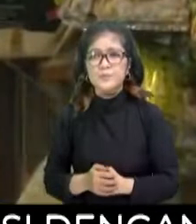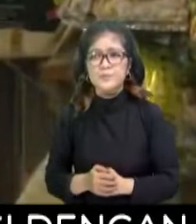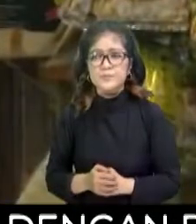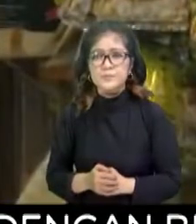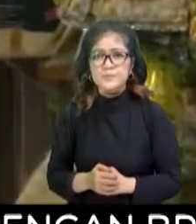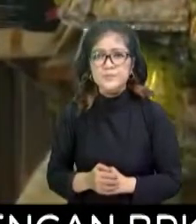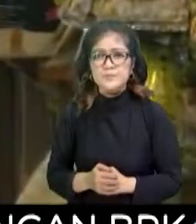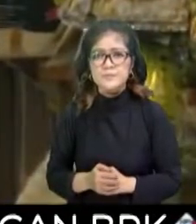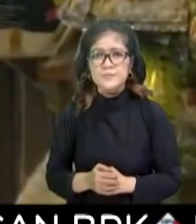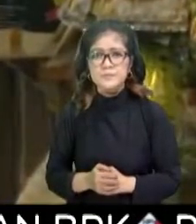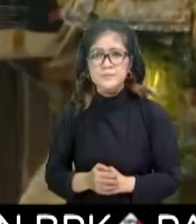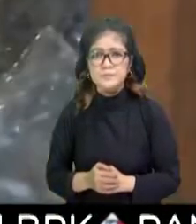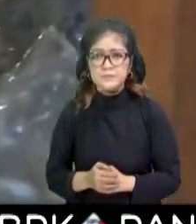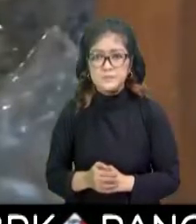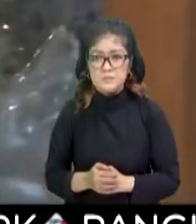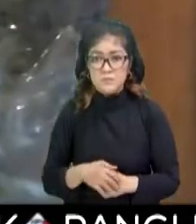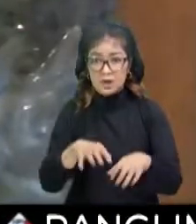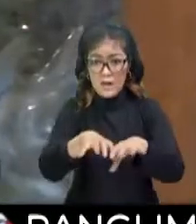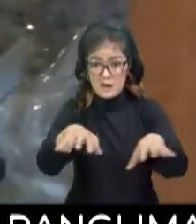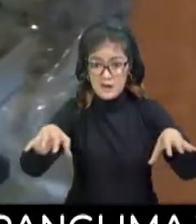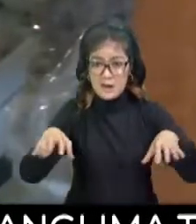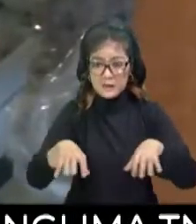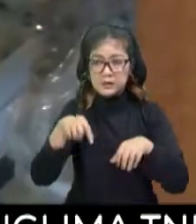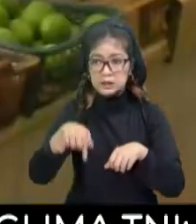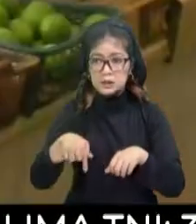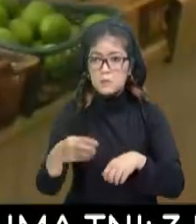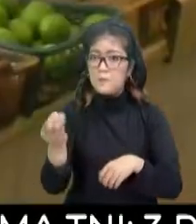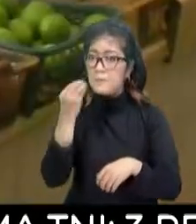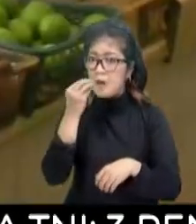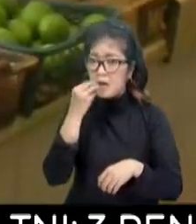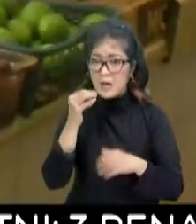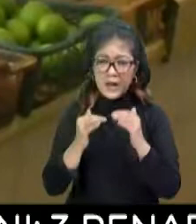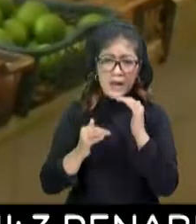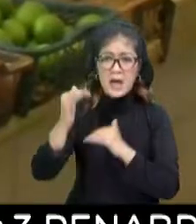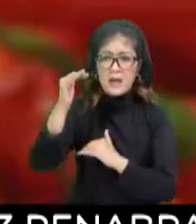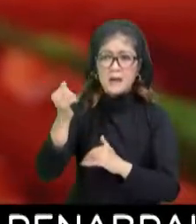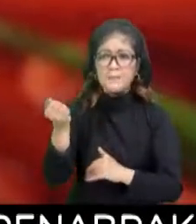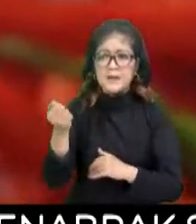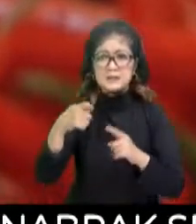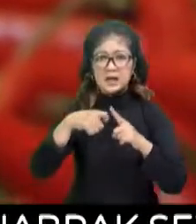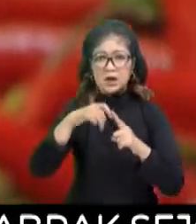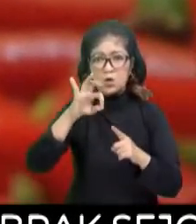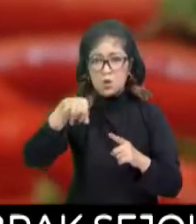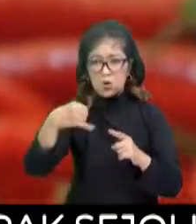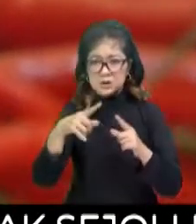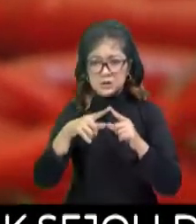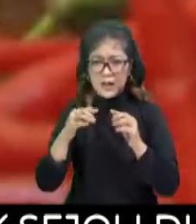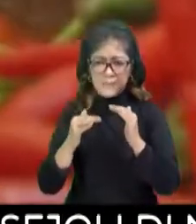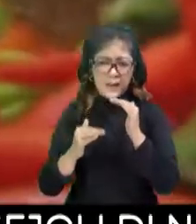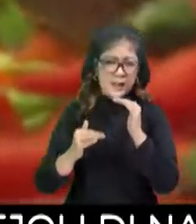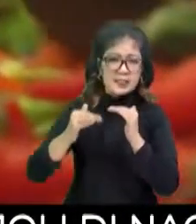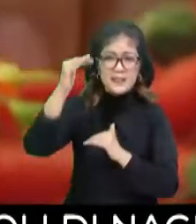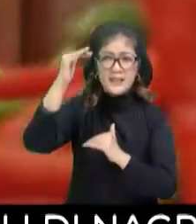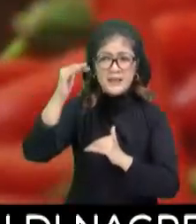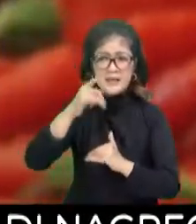Hai kenaikan harga sembako juga terpantau di Pasar Koja Jakarta Utara kenaikan tertinggi pada harga cabe rawit dari Rp20.000 menjadi